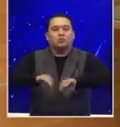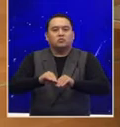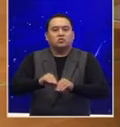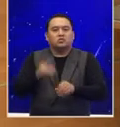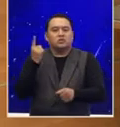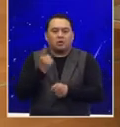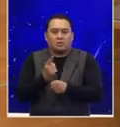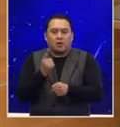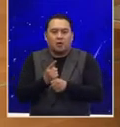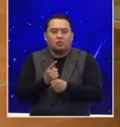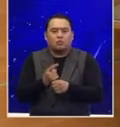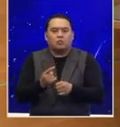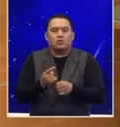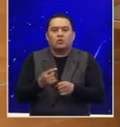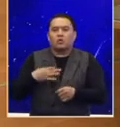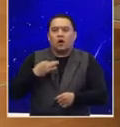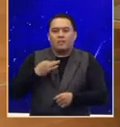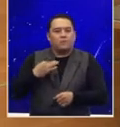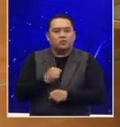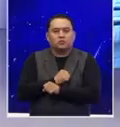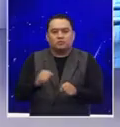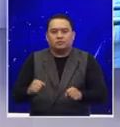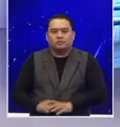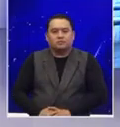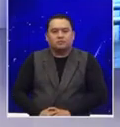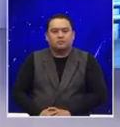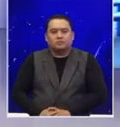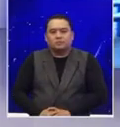должен относиться равнодушно к этому.